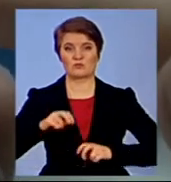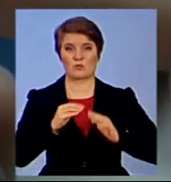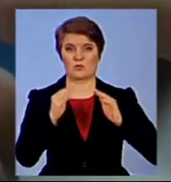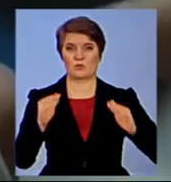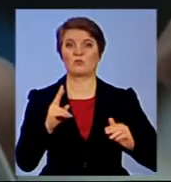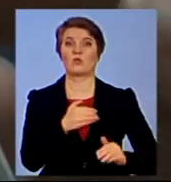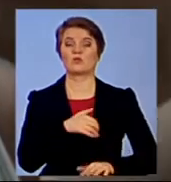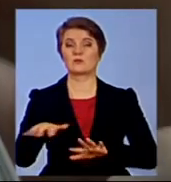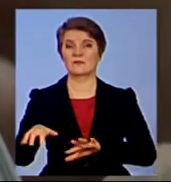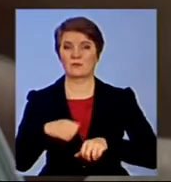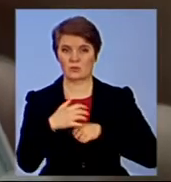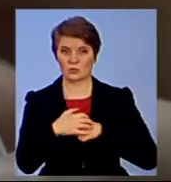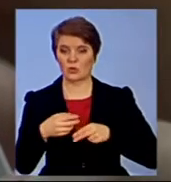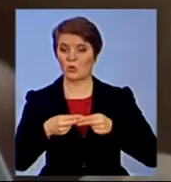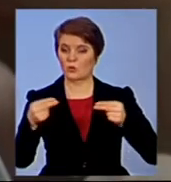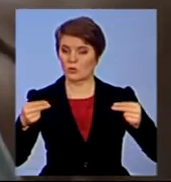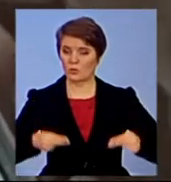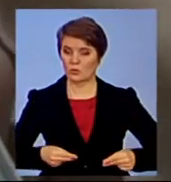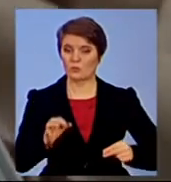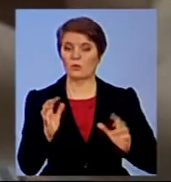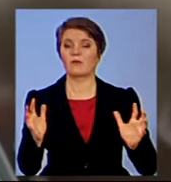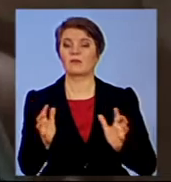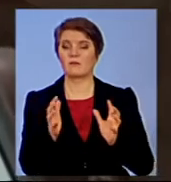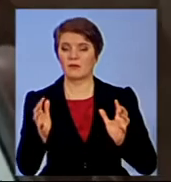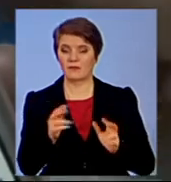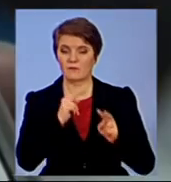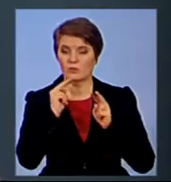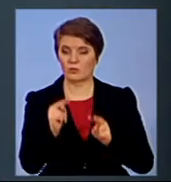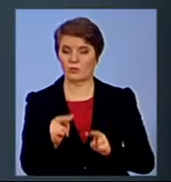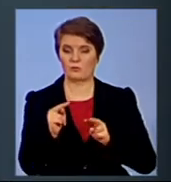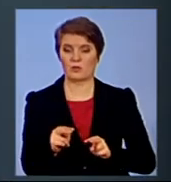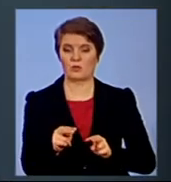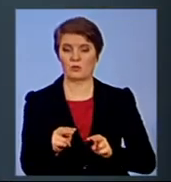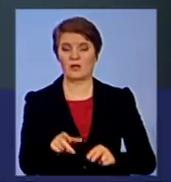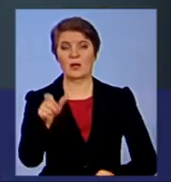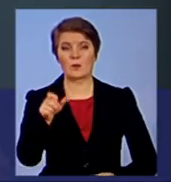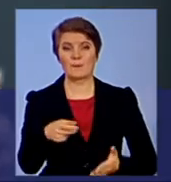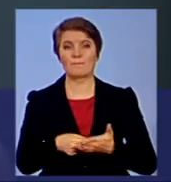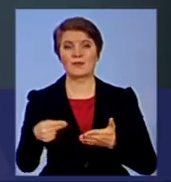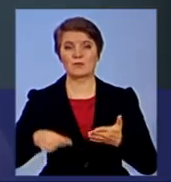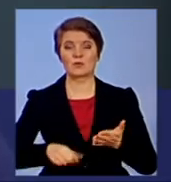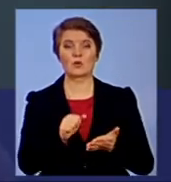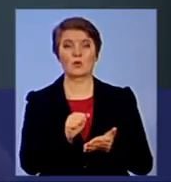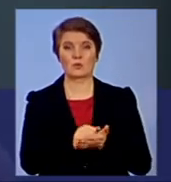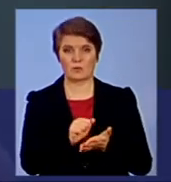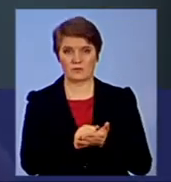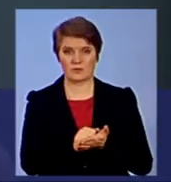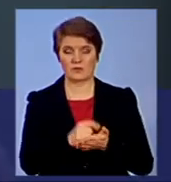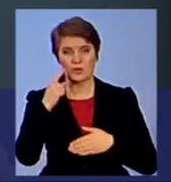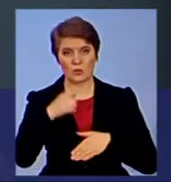хоче забрати тварину, укладають угоду про дбайливу опіку. Коли людина підписує договір, ти розумієш, що у